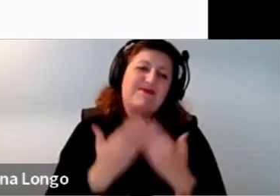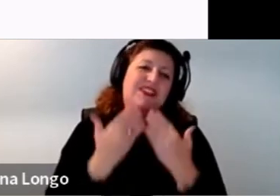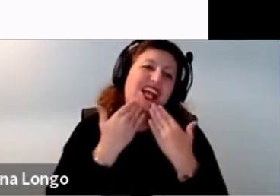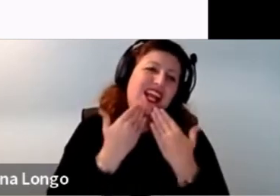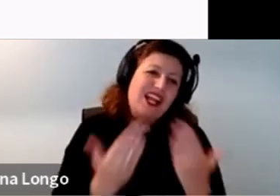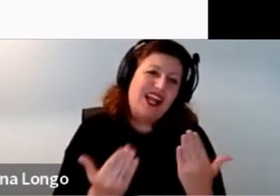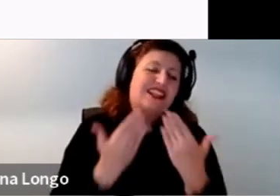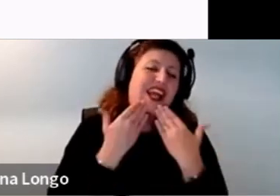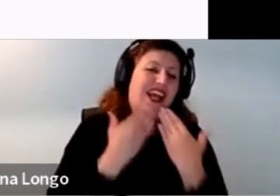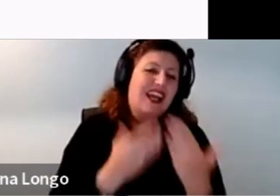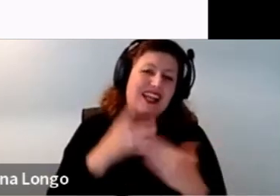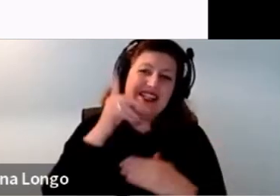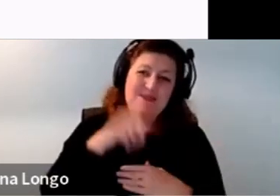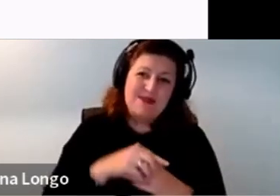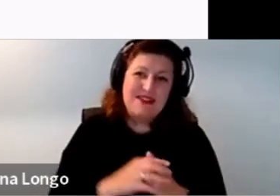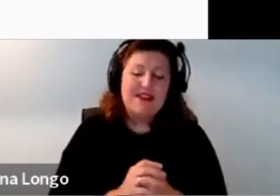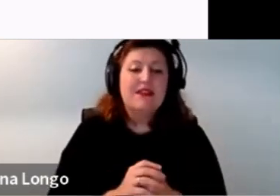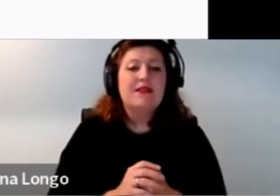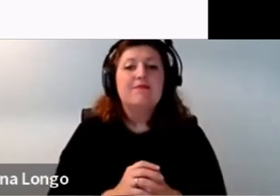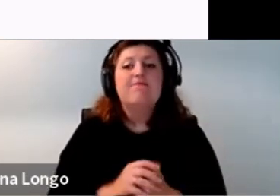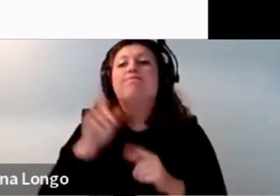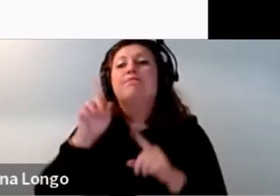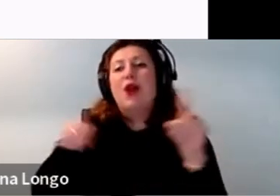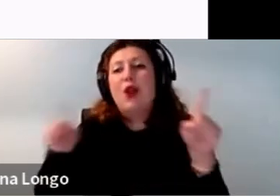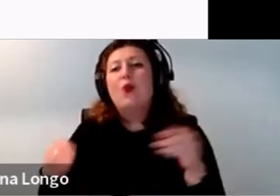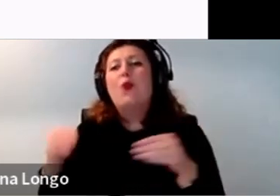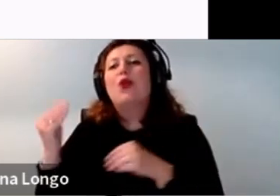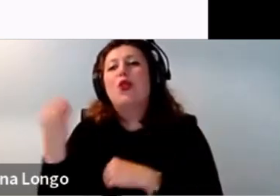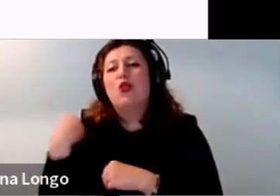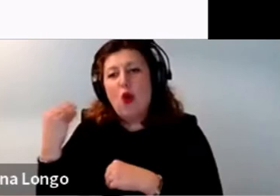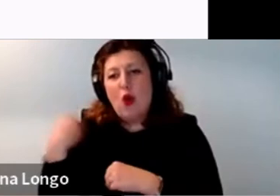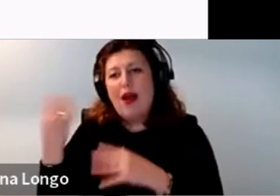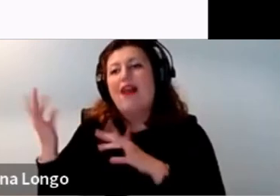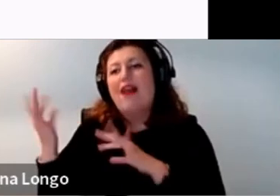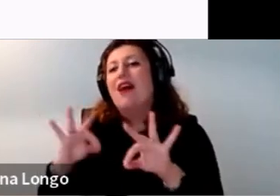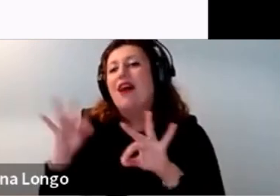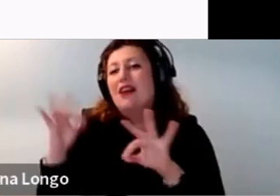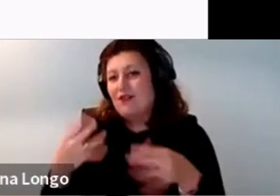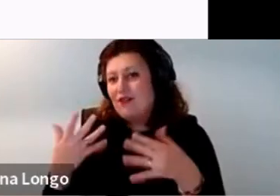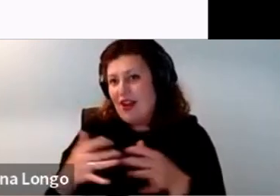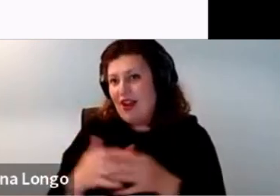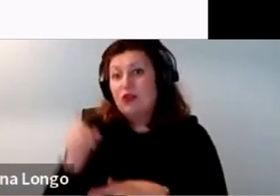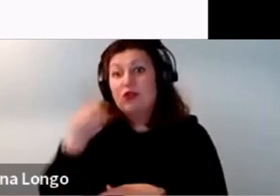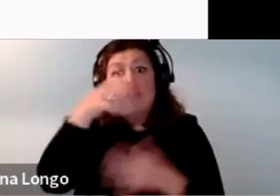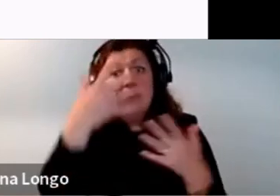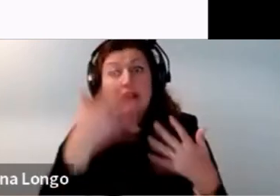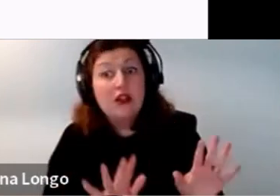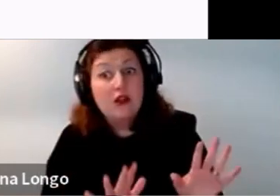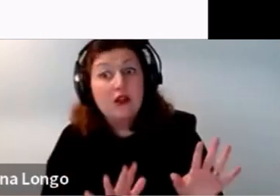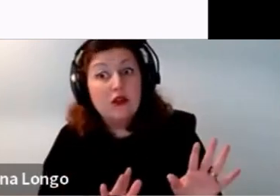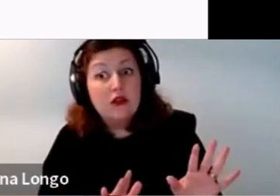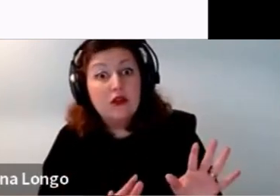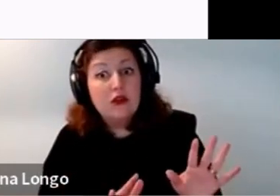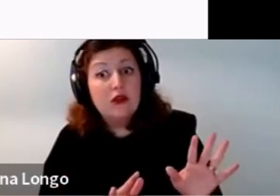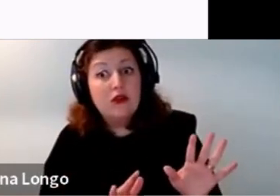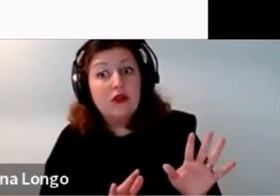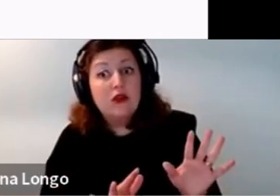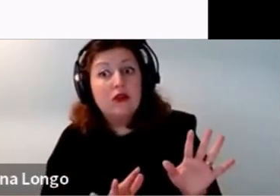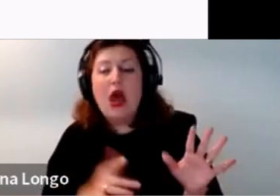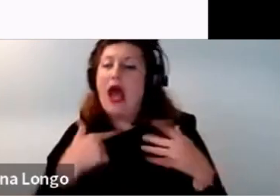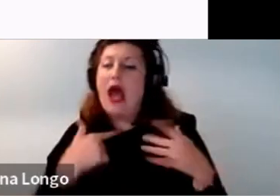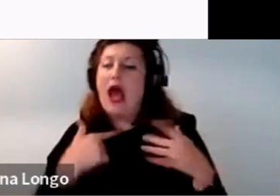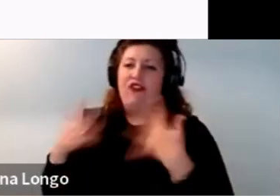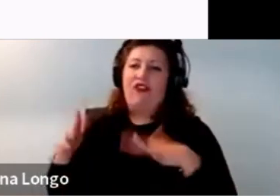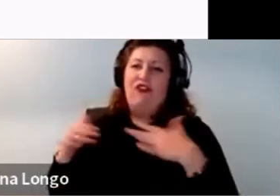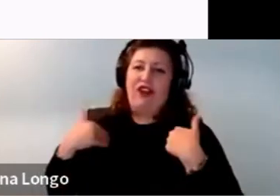Grazie mille. Da dopo leggevo un po' di domande che intanto sono arrivate, se vuoi però finire. No, ho finito, se